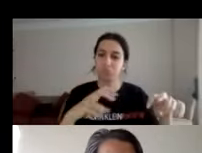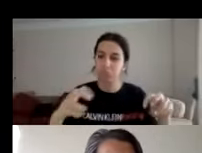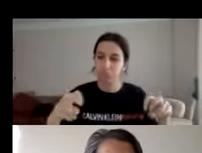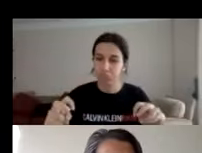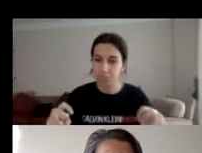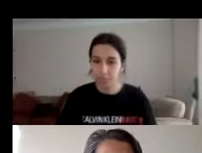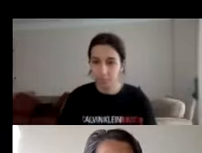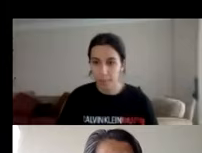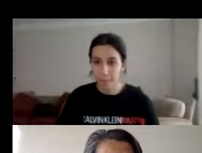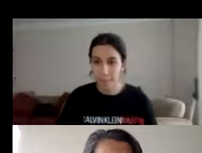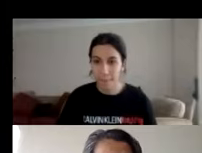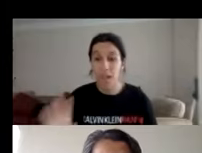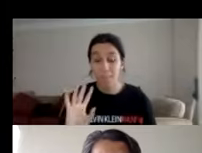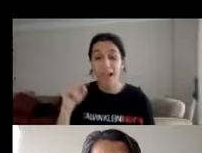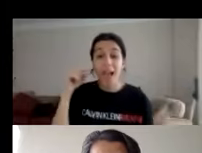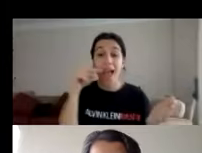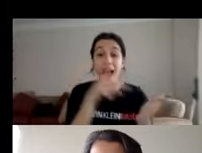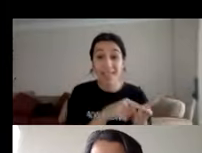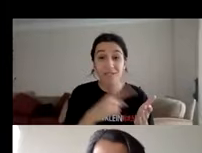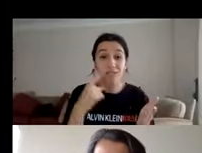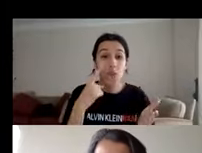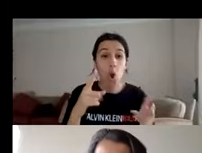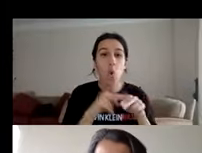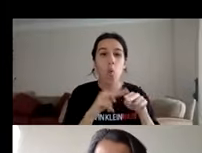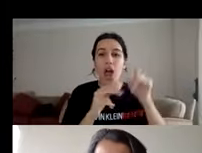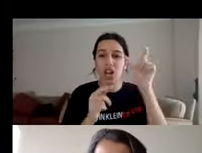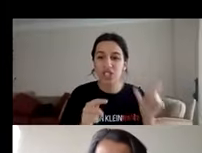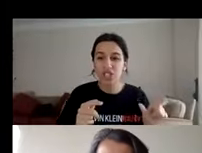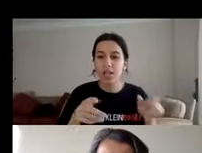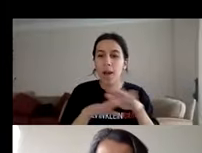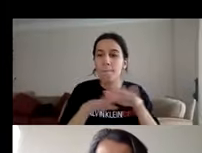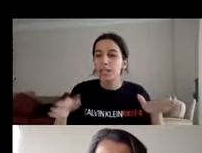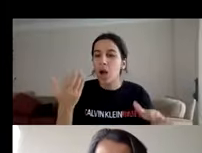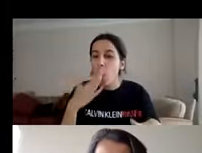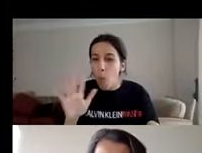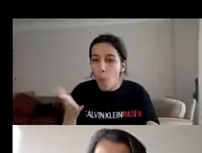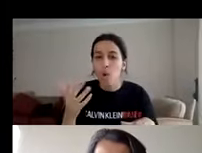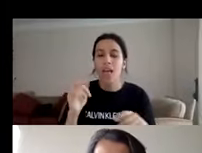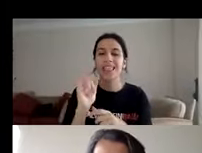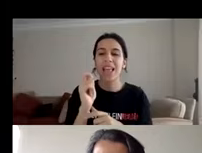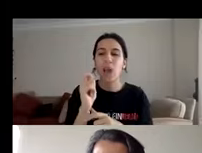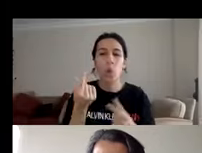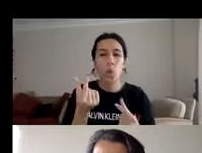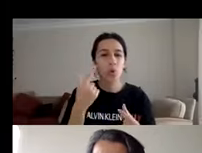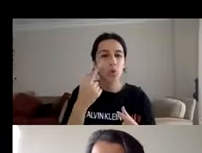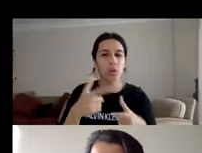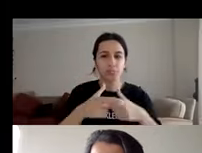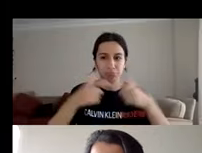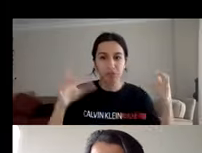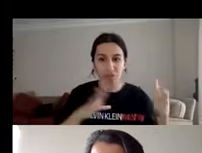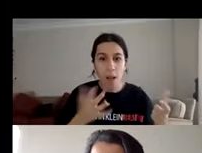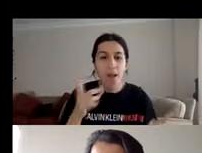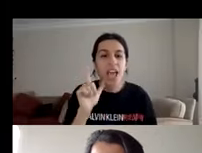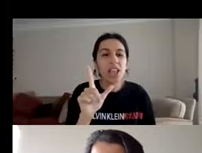olarak. Maalesef hedef kitleyi temsil eden kullanıcılar masada olmadığı için teknoloji ürünleri geliştirilirken onların ihtiyaçlarını